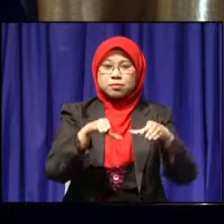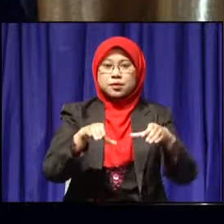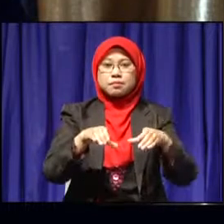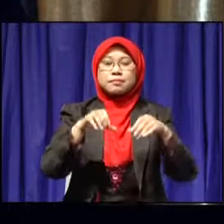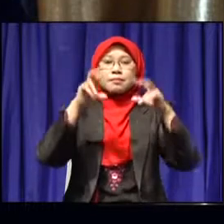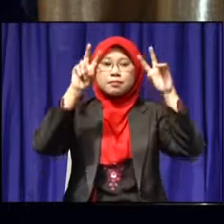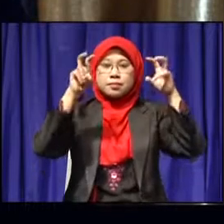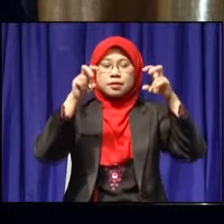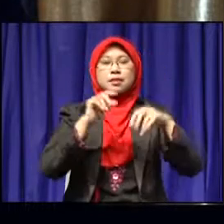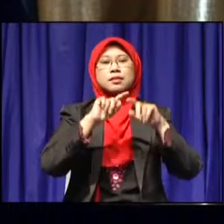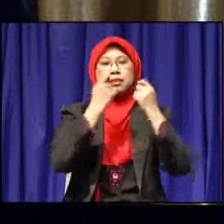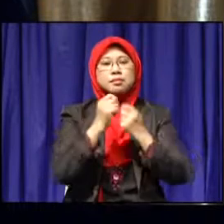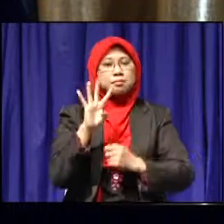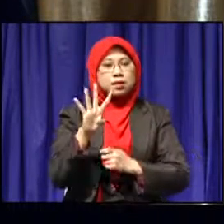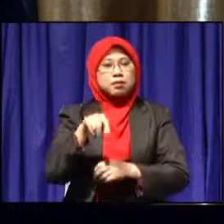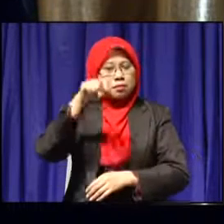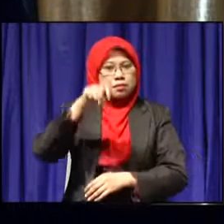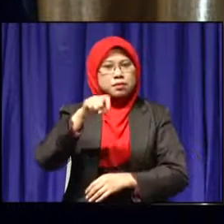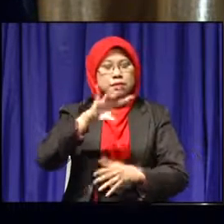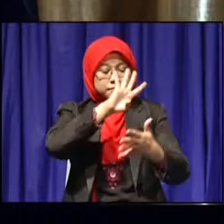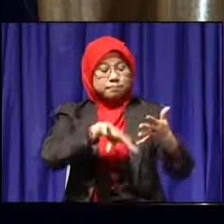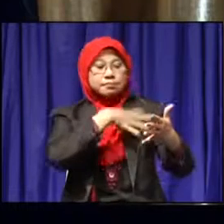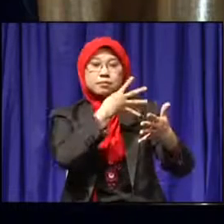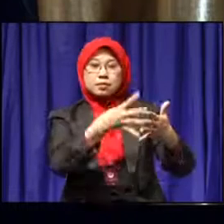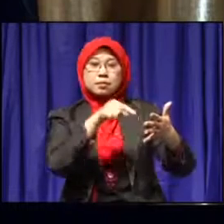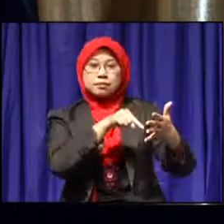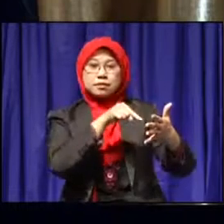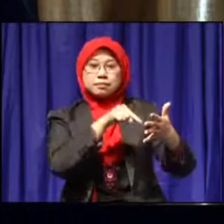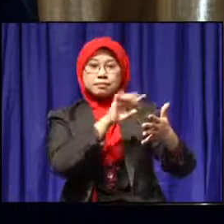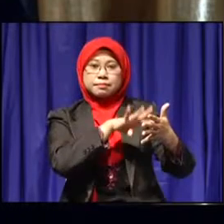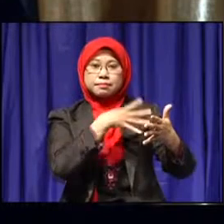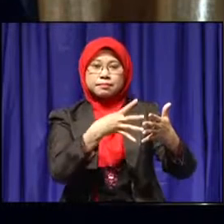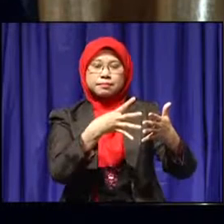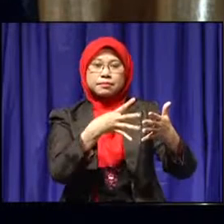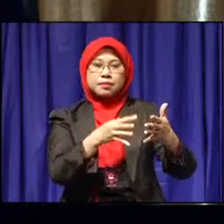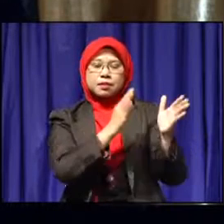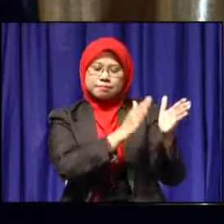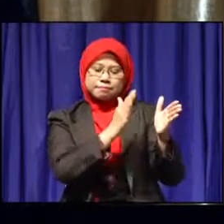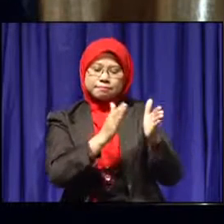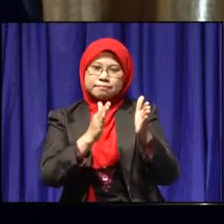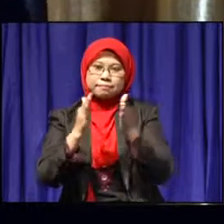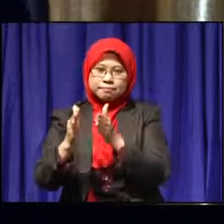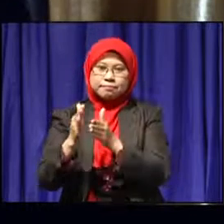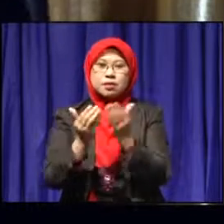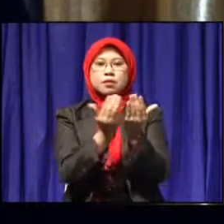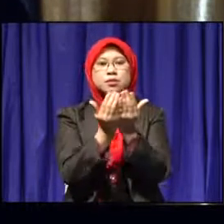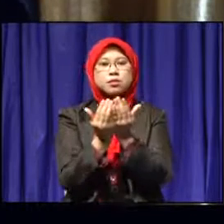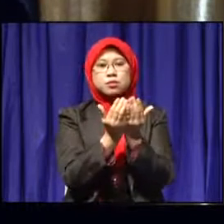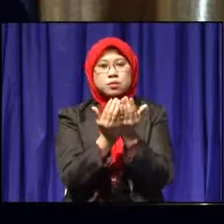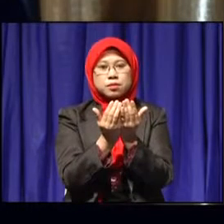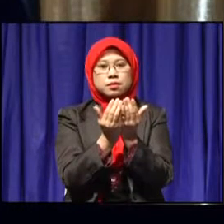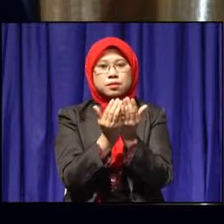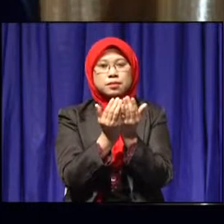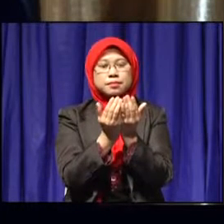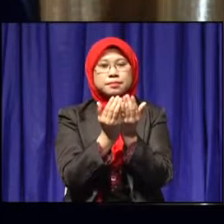dan juga memastikan bahwa jadwal waktu yang di yang disusun oleh sekolah ini adalah